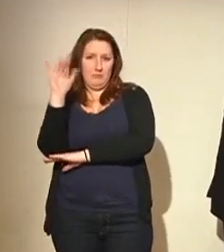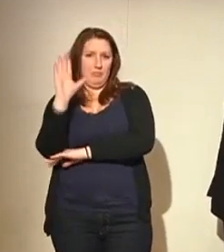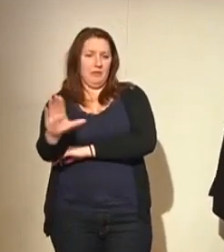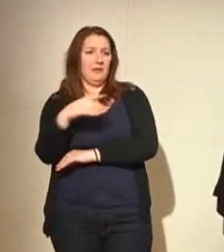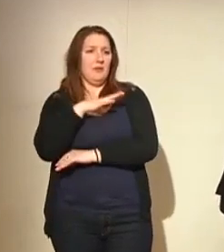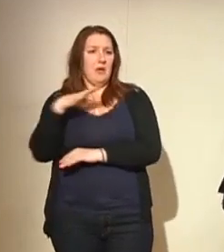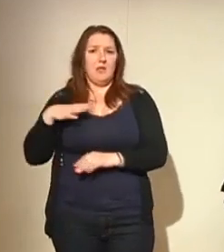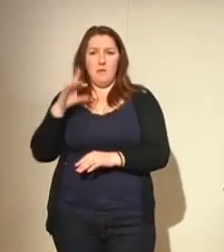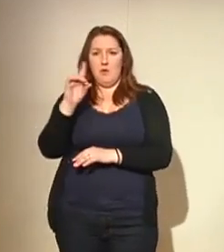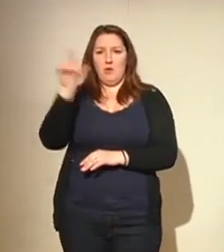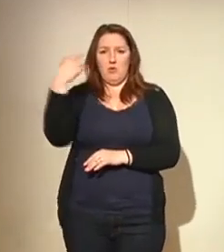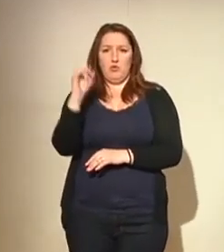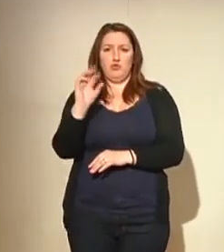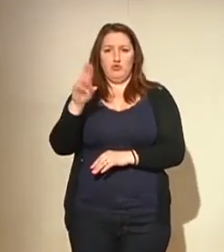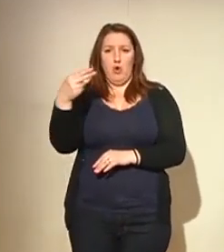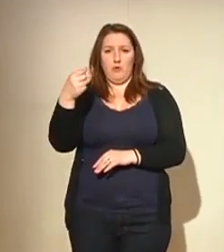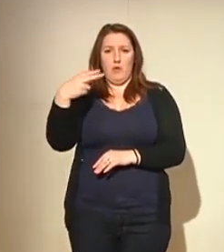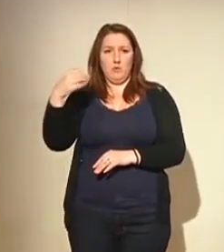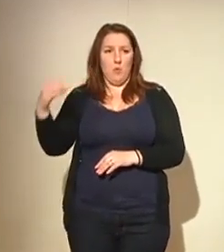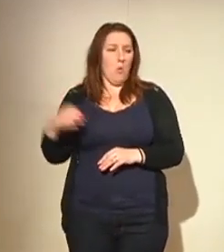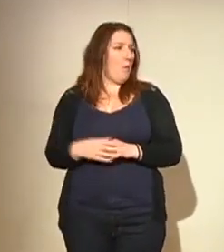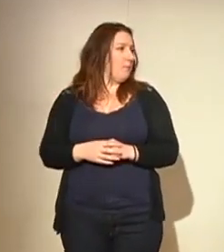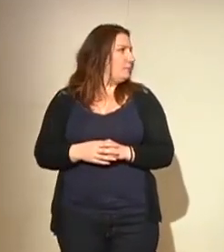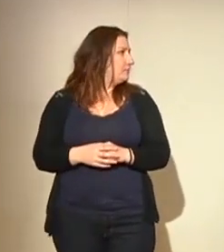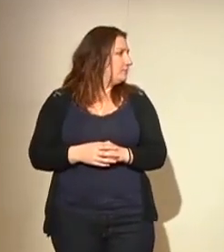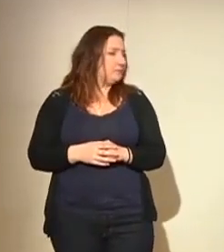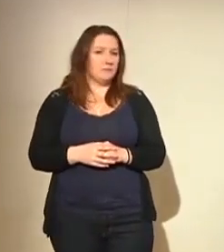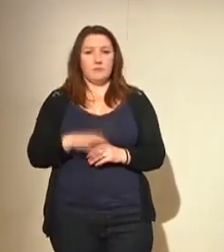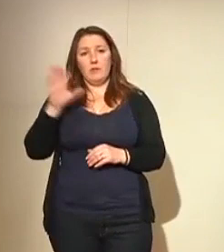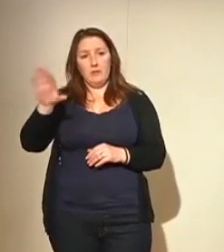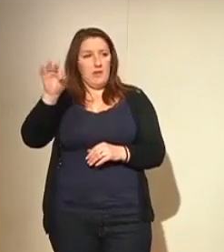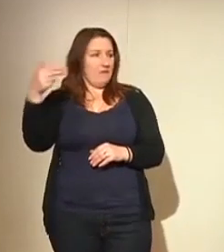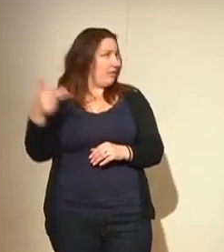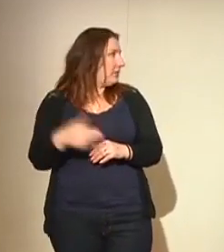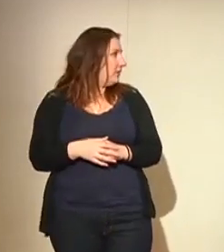Madame dornano pour Front